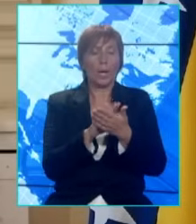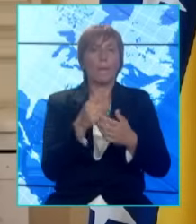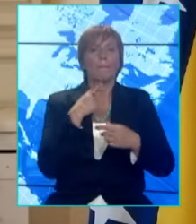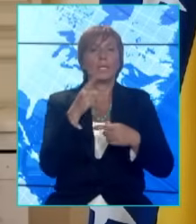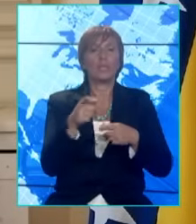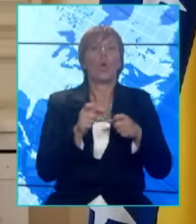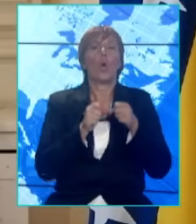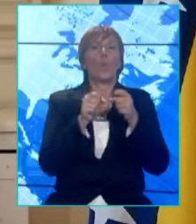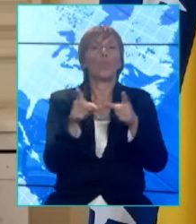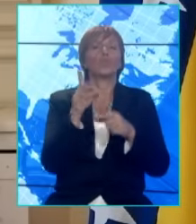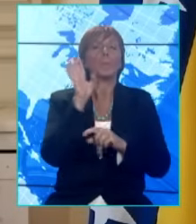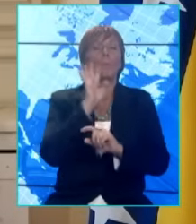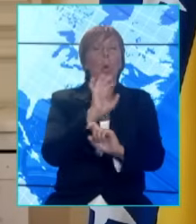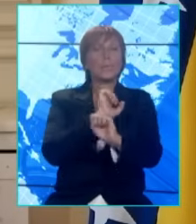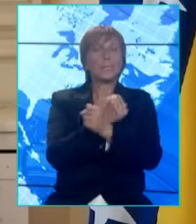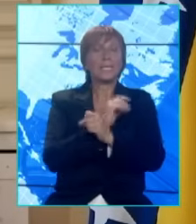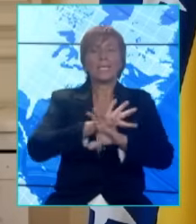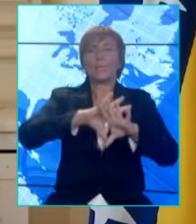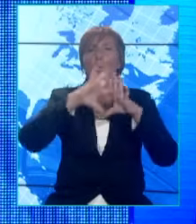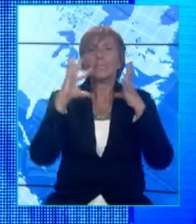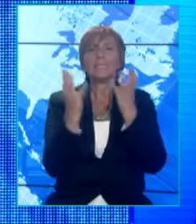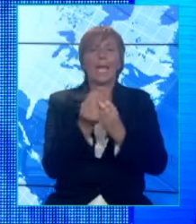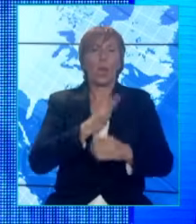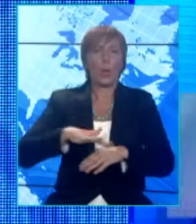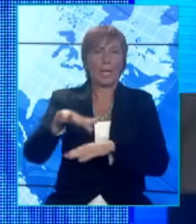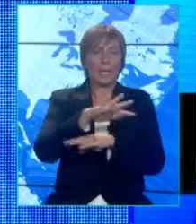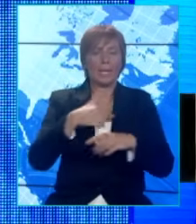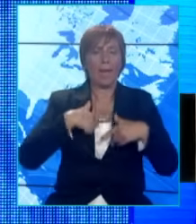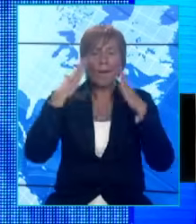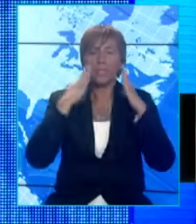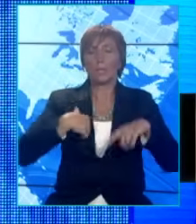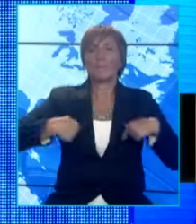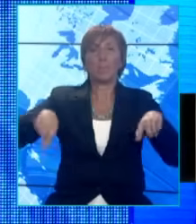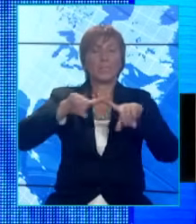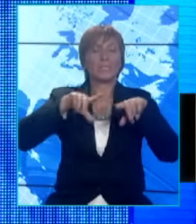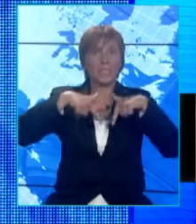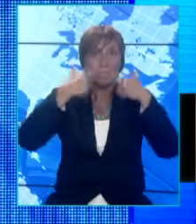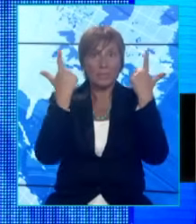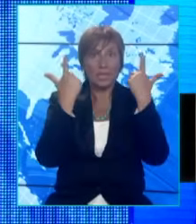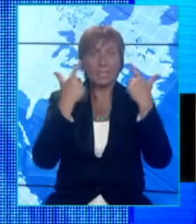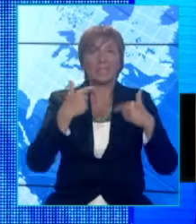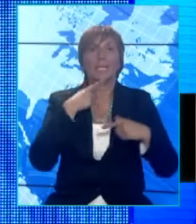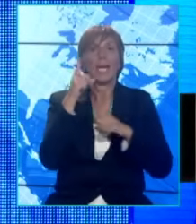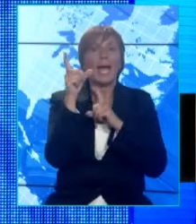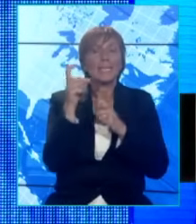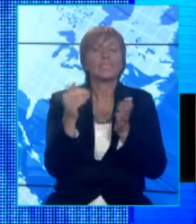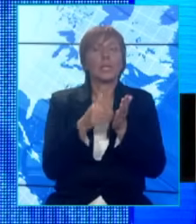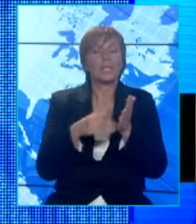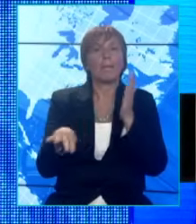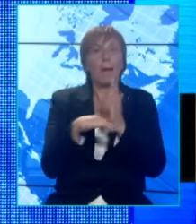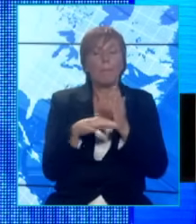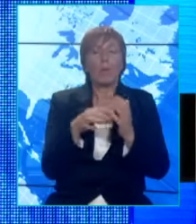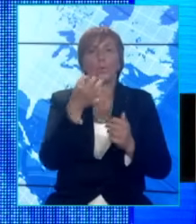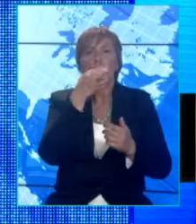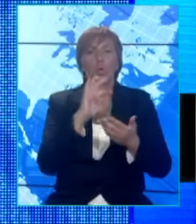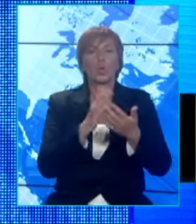upućujemo Bosni i Hercegovini i cijeloj regiji. Vjerujem da smo svi svjesni kako nama istorija treba pomoći da kroz dijalog i